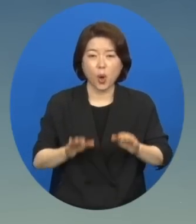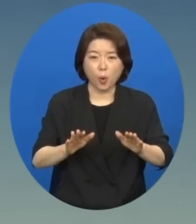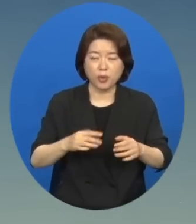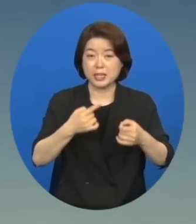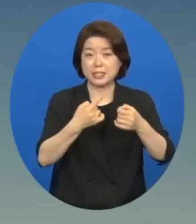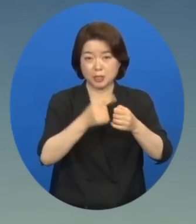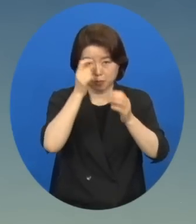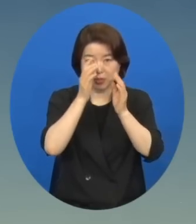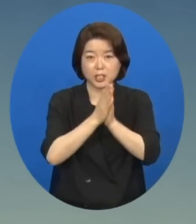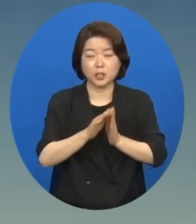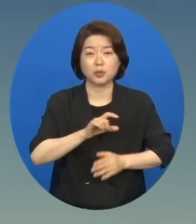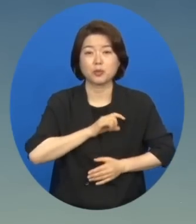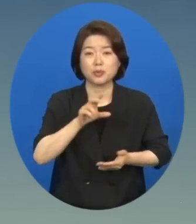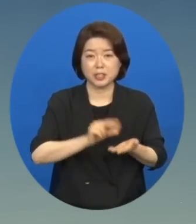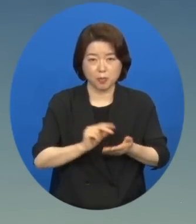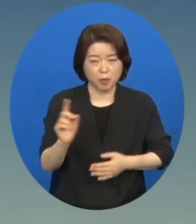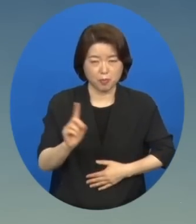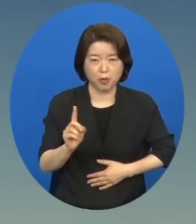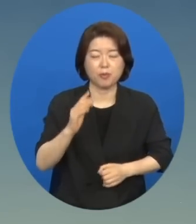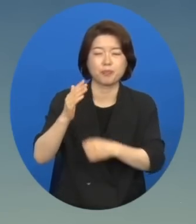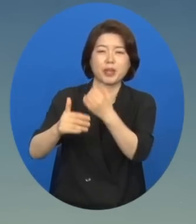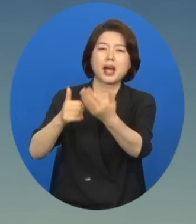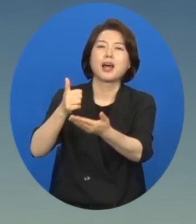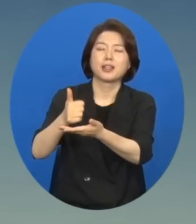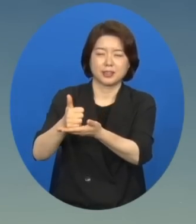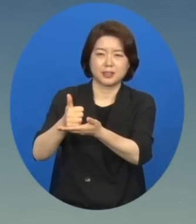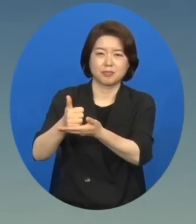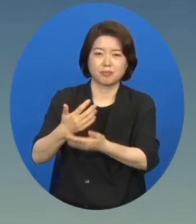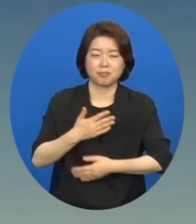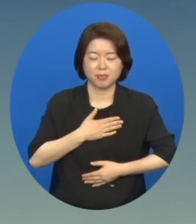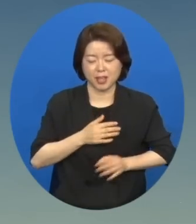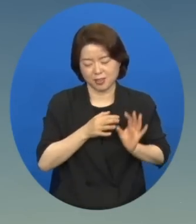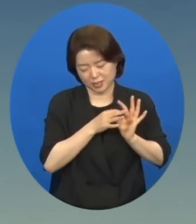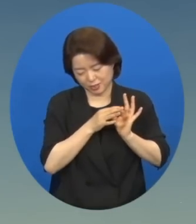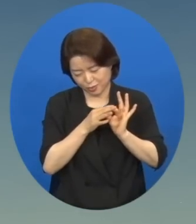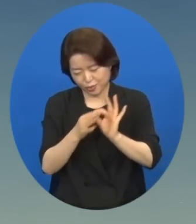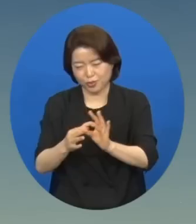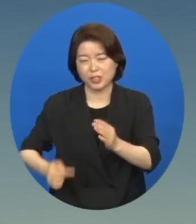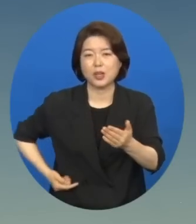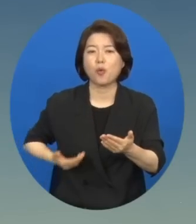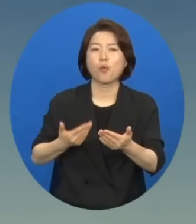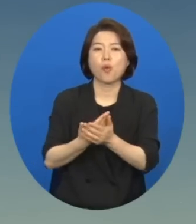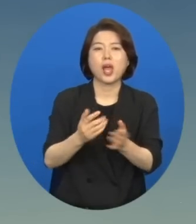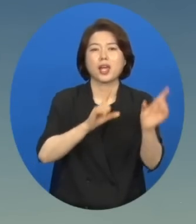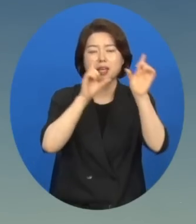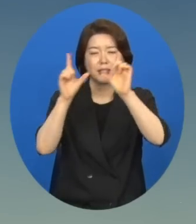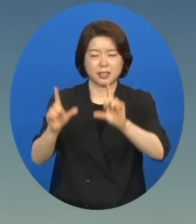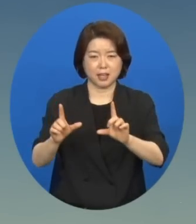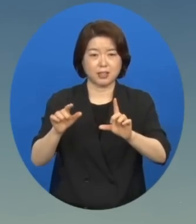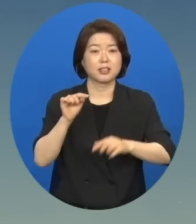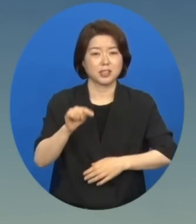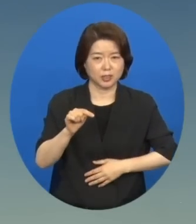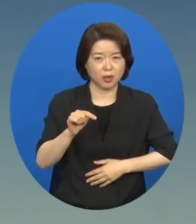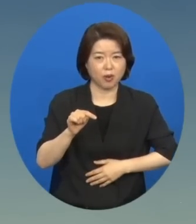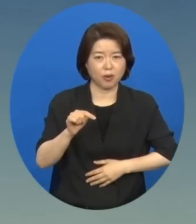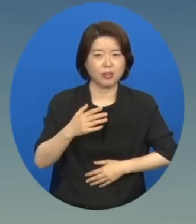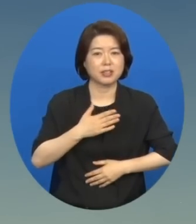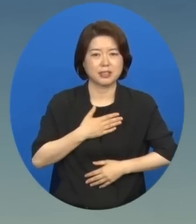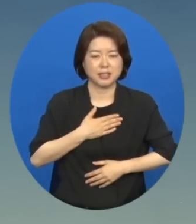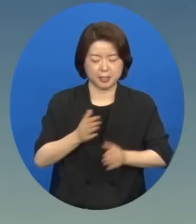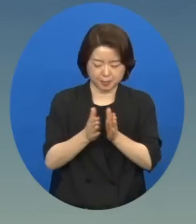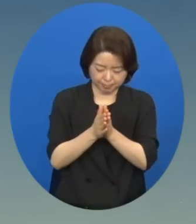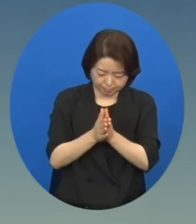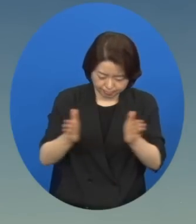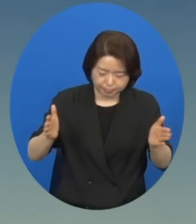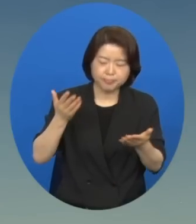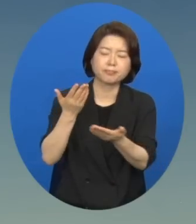번째 기도 제목은 하나님, 제가 꾸준히 회개의 삶을 사는 것을 제가 시작하게